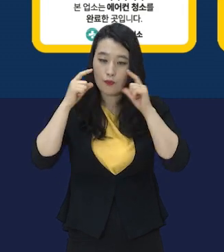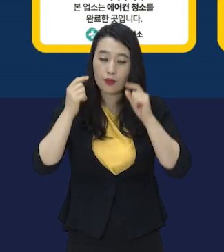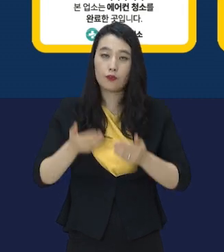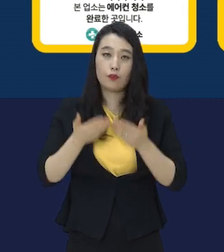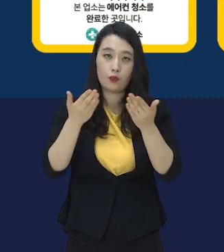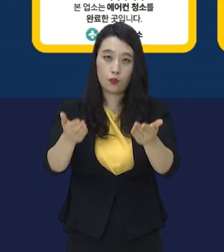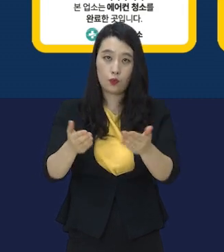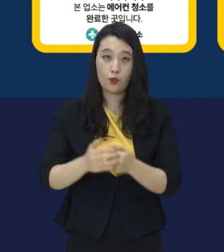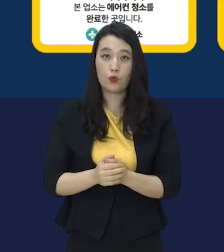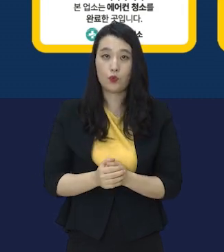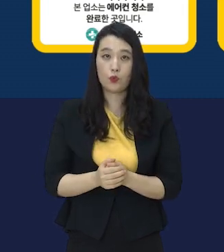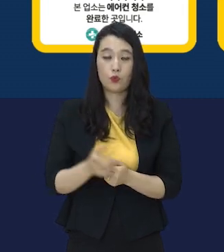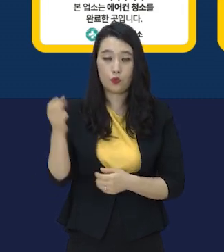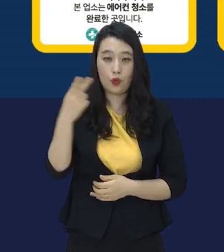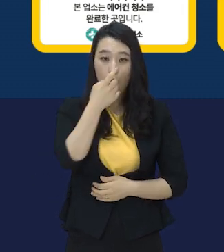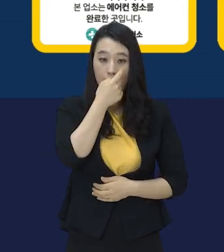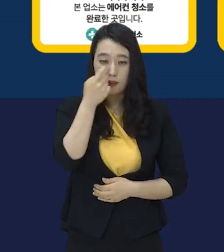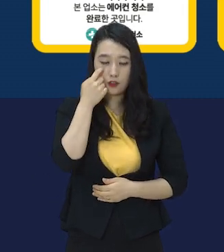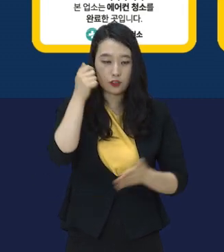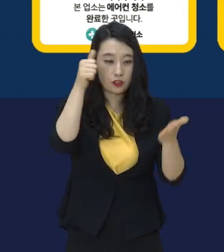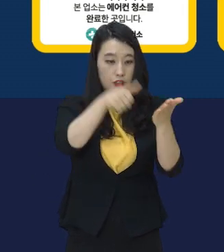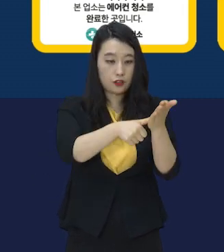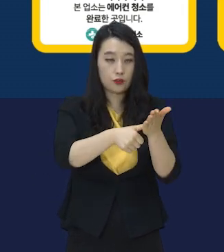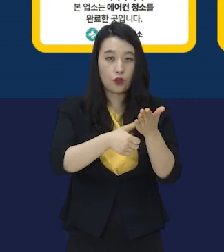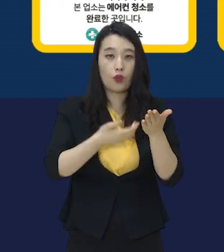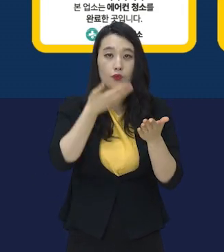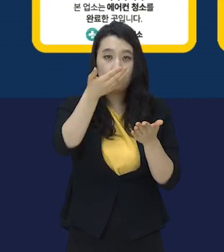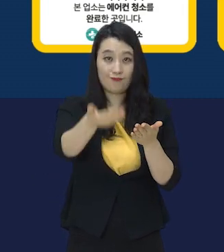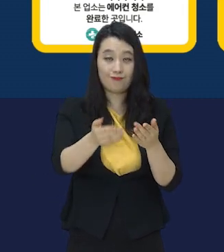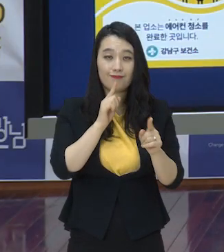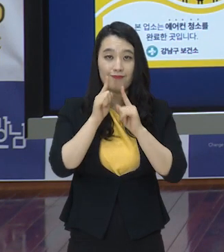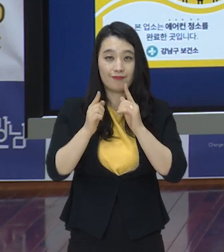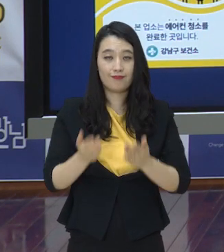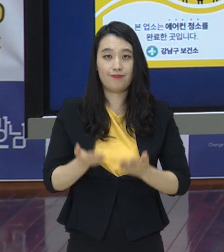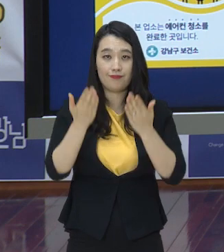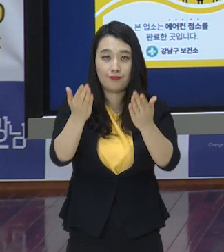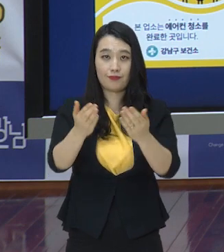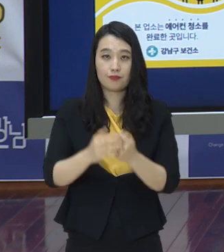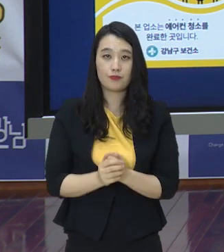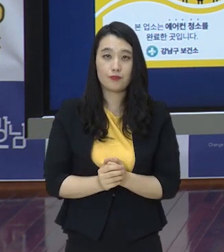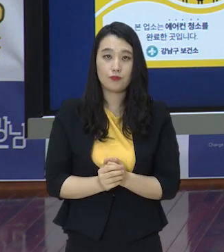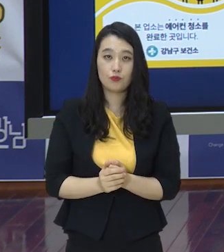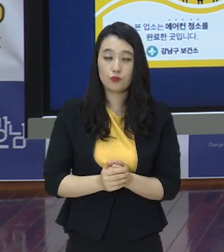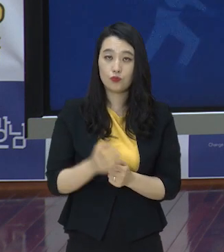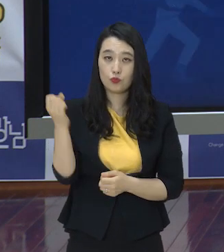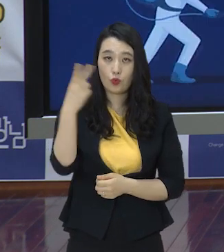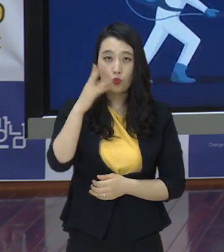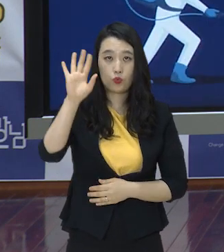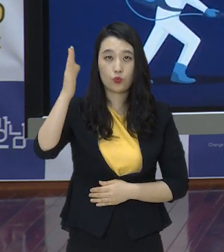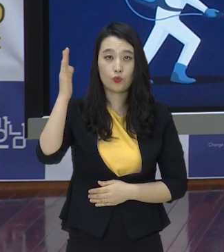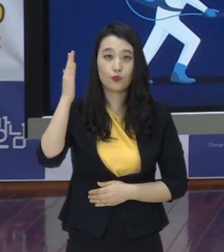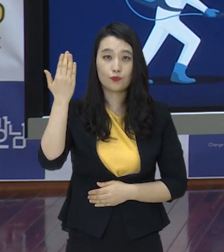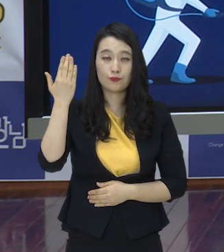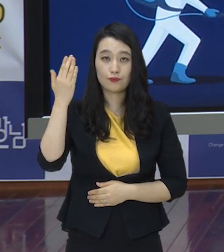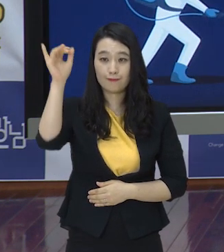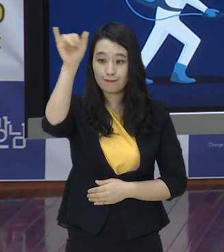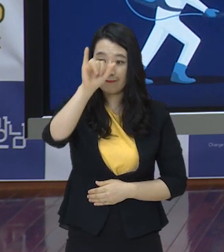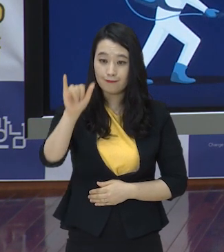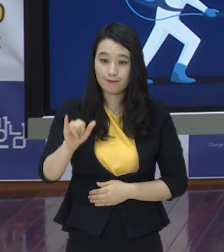에어클린 위생업소 인증 스티커를 부착하고 있다는 말씀을 드립니다. 아울러 최근 전국